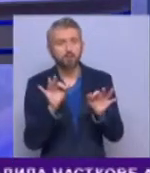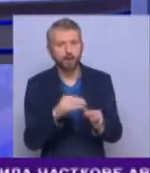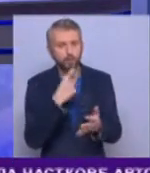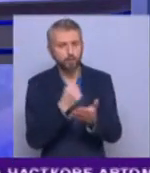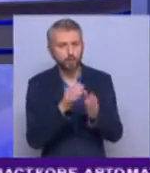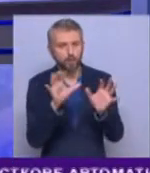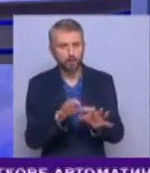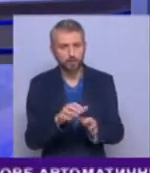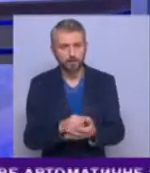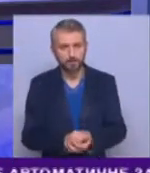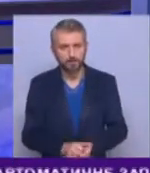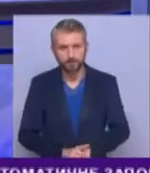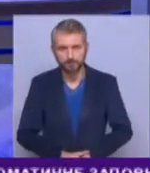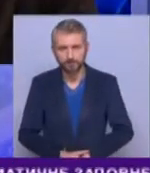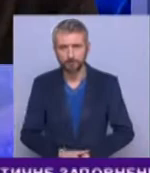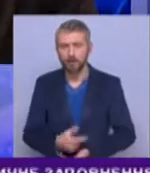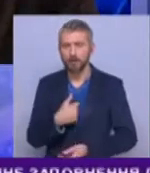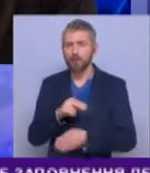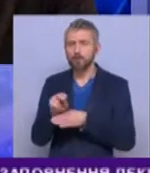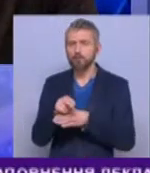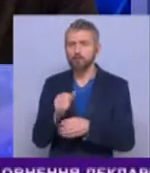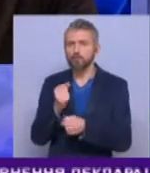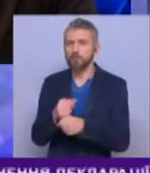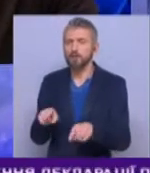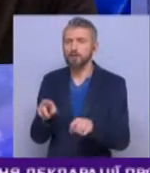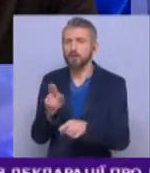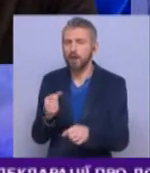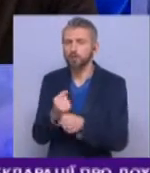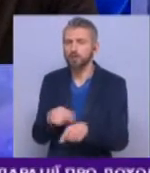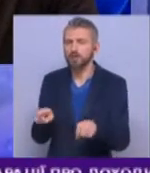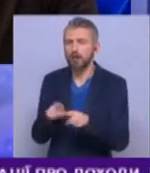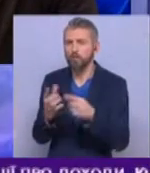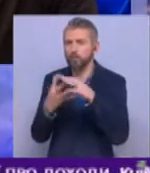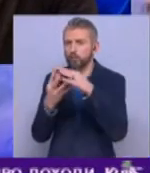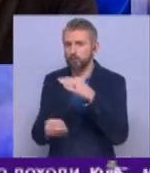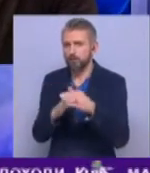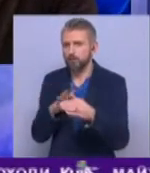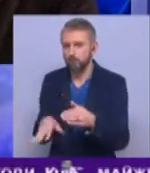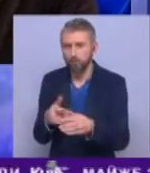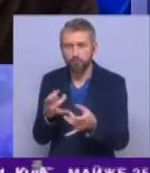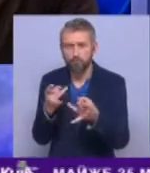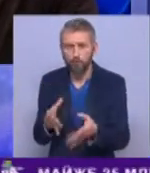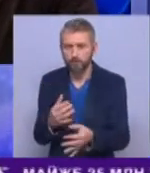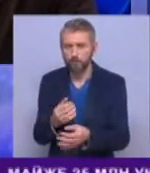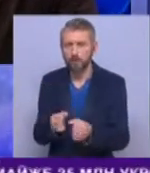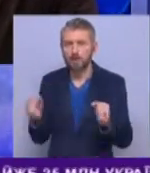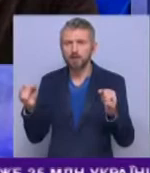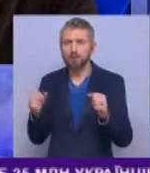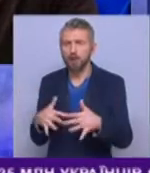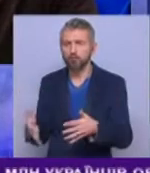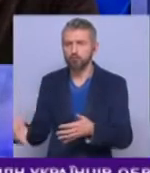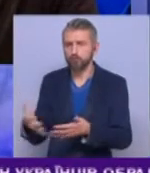знаєте, ми навіть можемо навчити, як зробити так, щоб бурульки не висіли з даху. Це робиться дуже просто. Так, будь ласка. Збираються